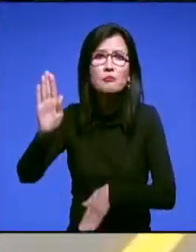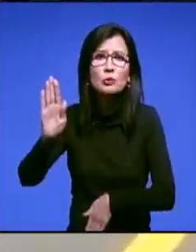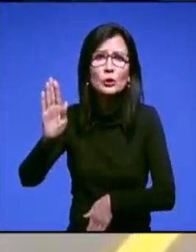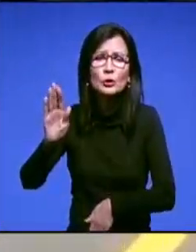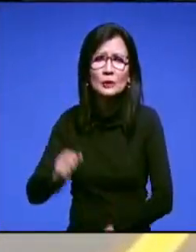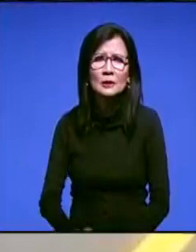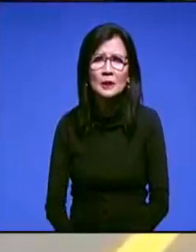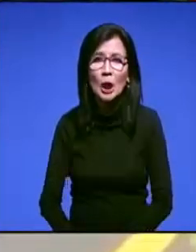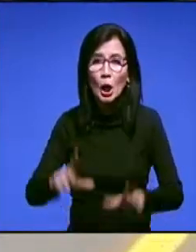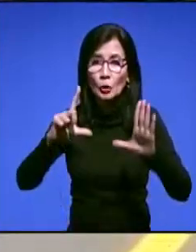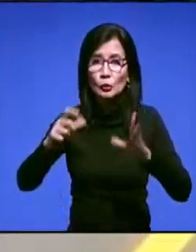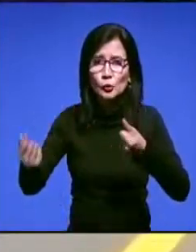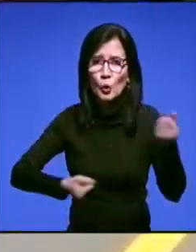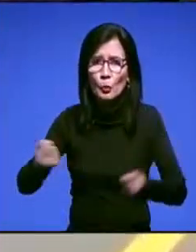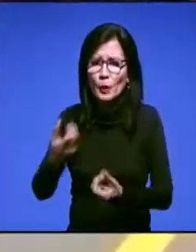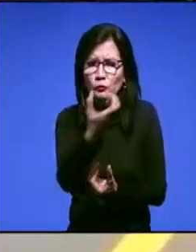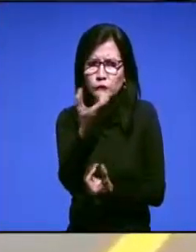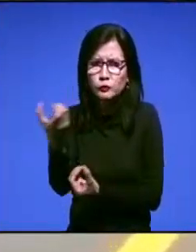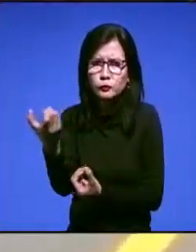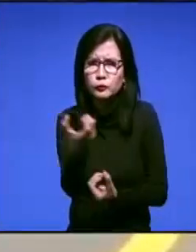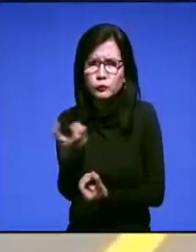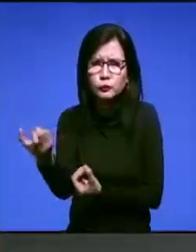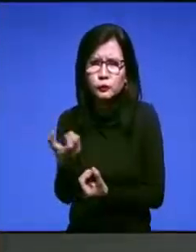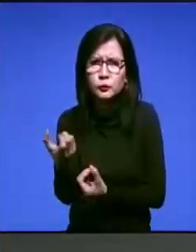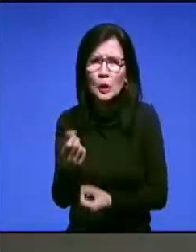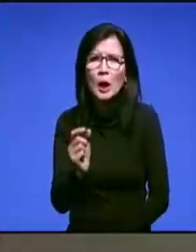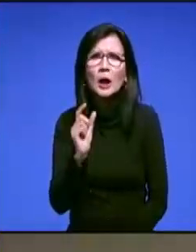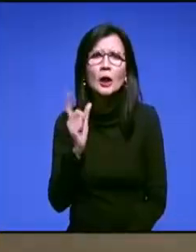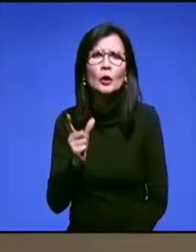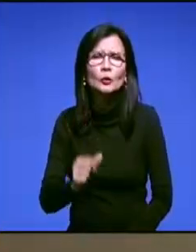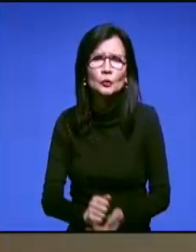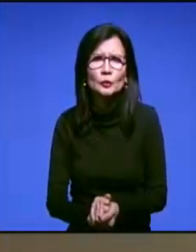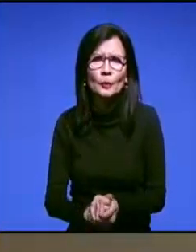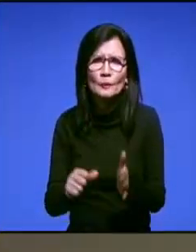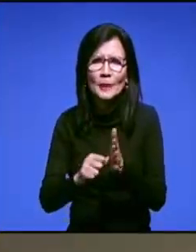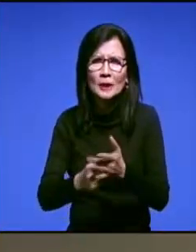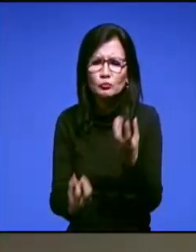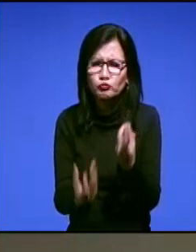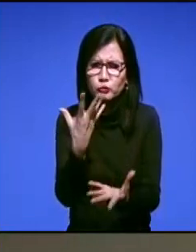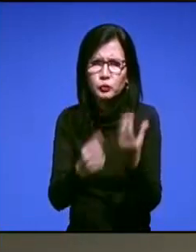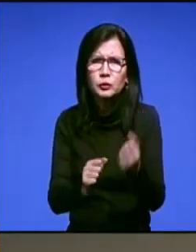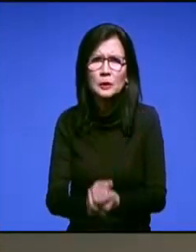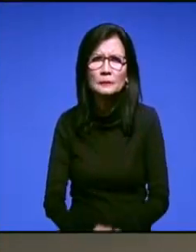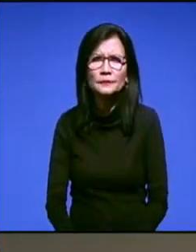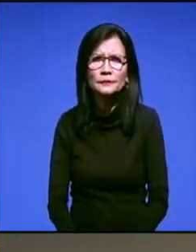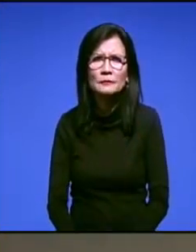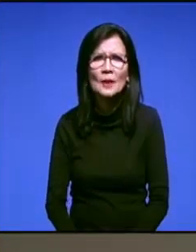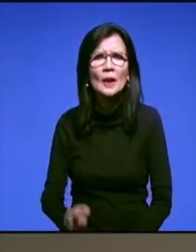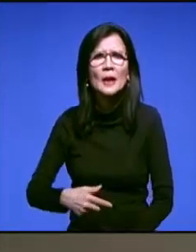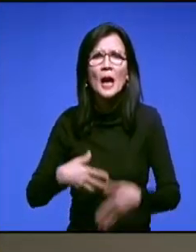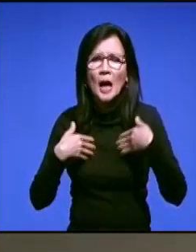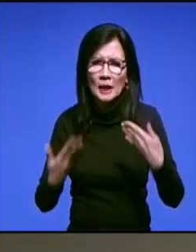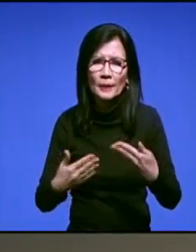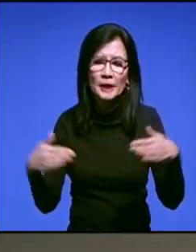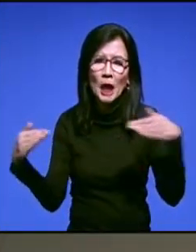tujuh unit mobil damkar dikerahkan ke lokasi kejadian untuk menjinakkan kobaran api disiden ini pemirsa sempat membuat arus